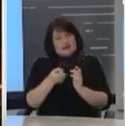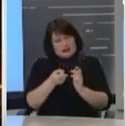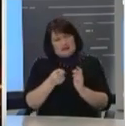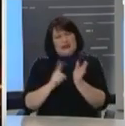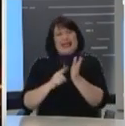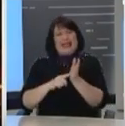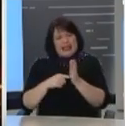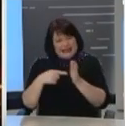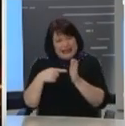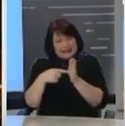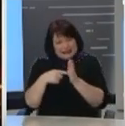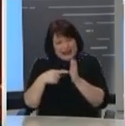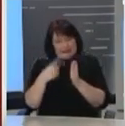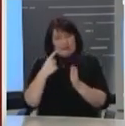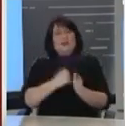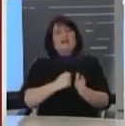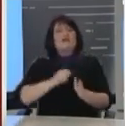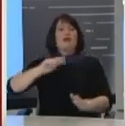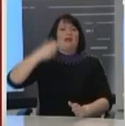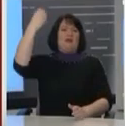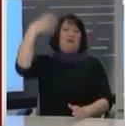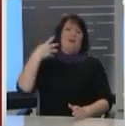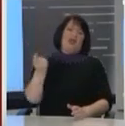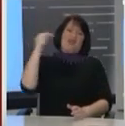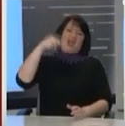Εμείς λοιπόν πήραμε μια πολύ δύσκολη απόφαση το